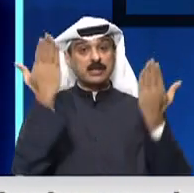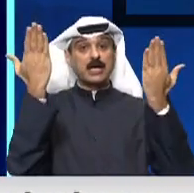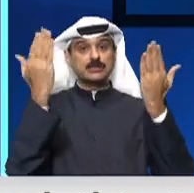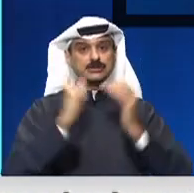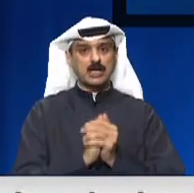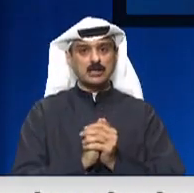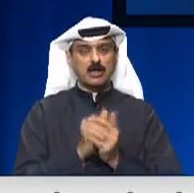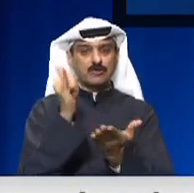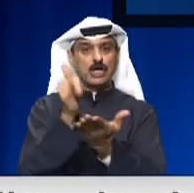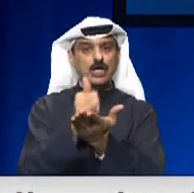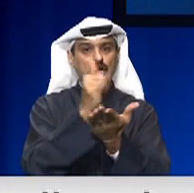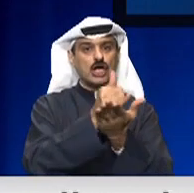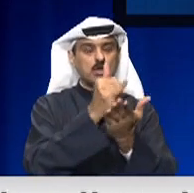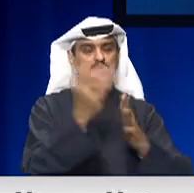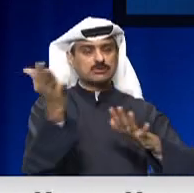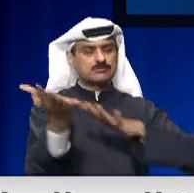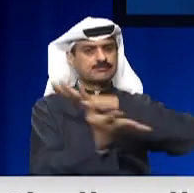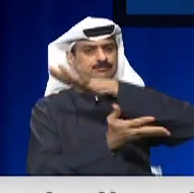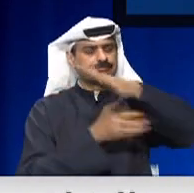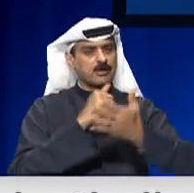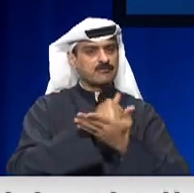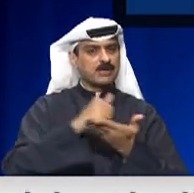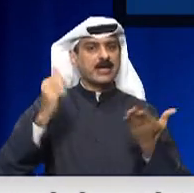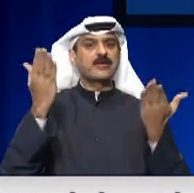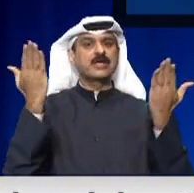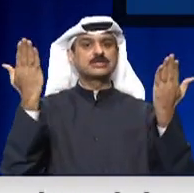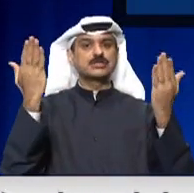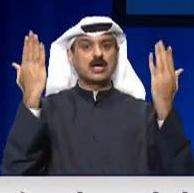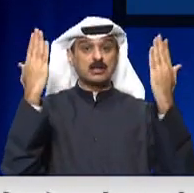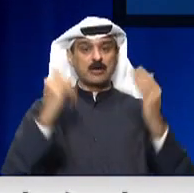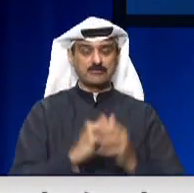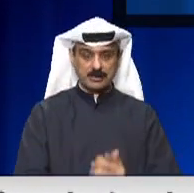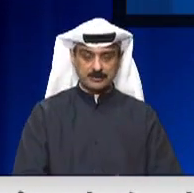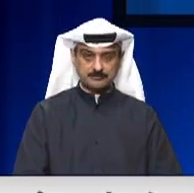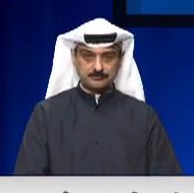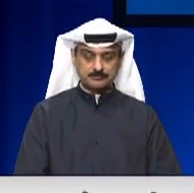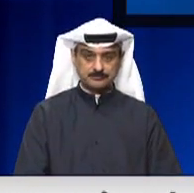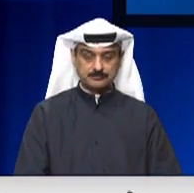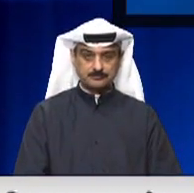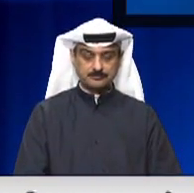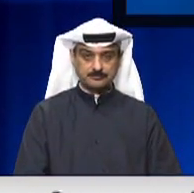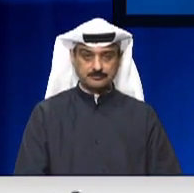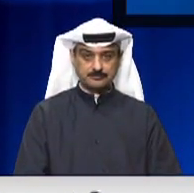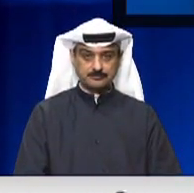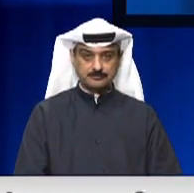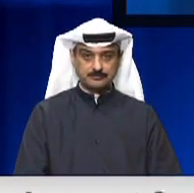تتمكنوا من تخطي هذه الكارثة الطبيعية بأمن وسلام. شكرا جزيلا لك.